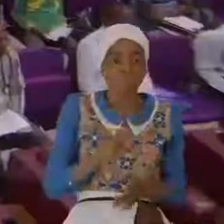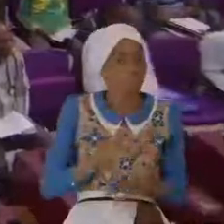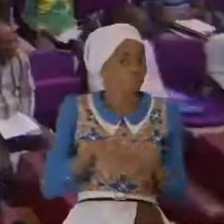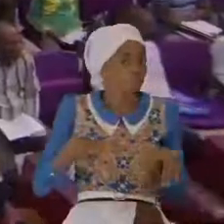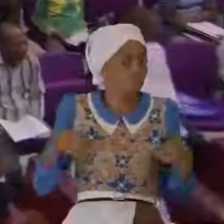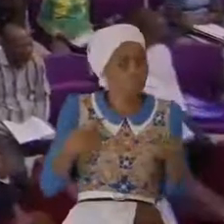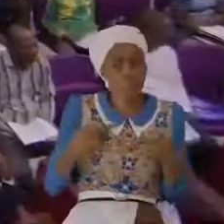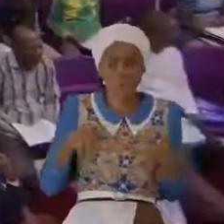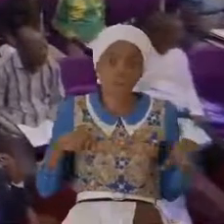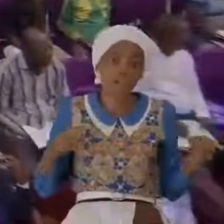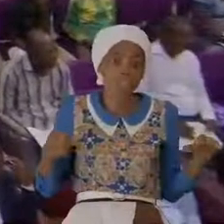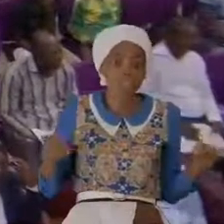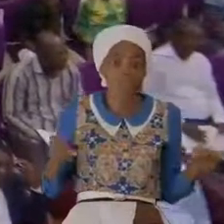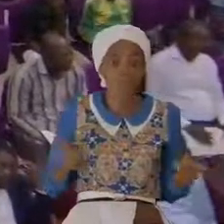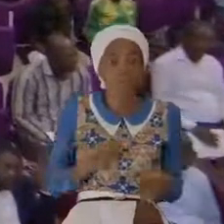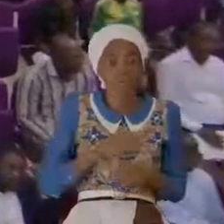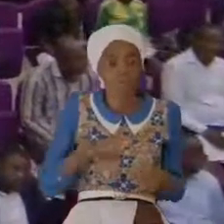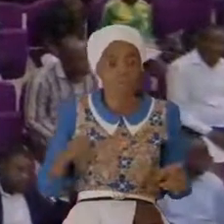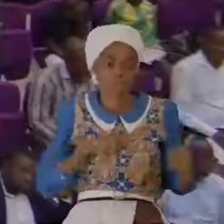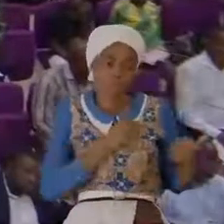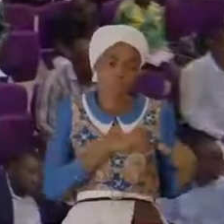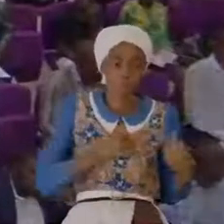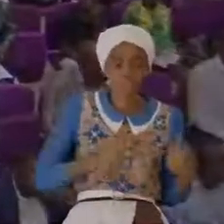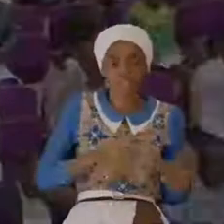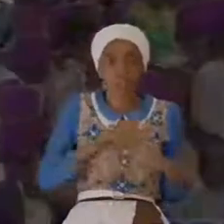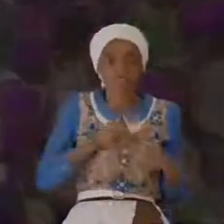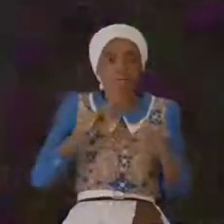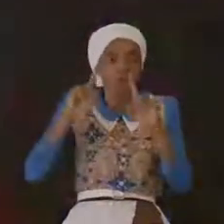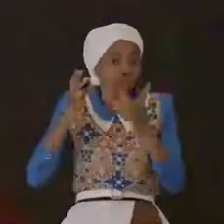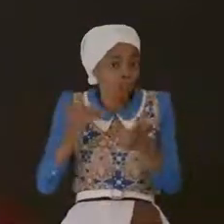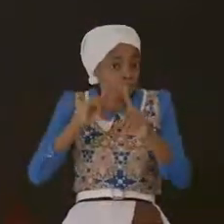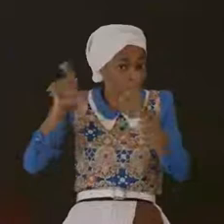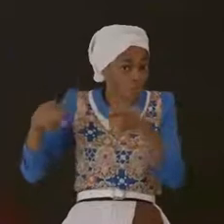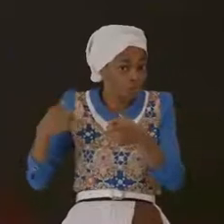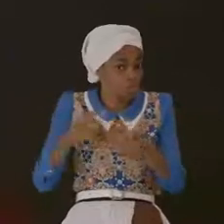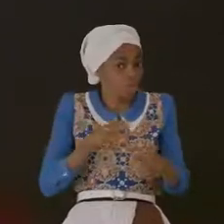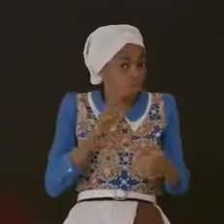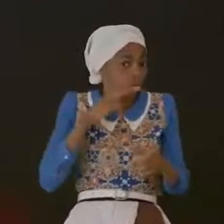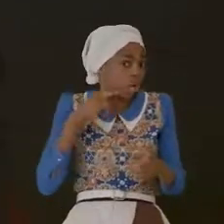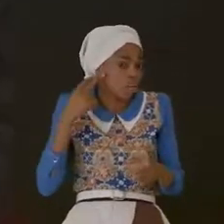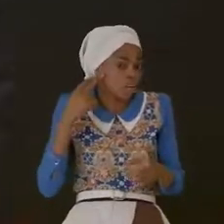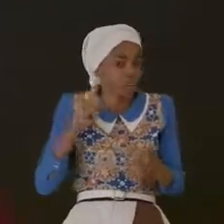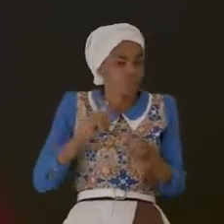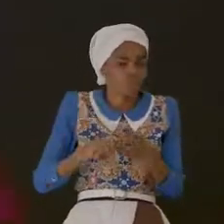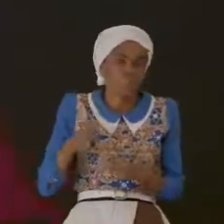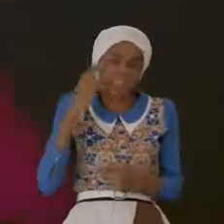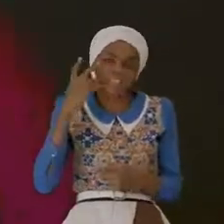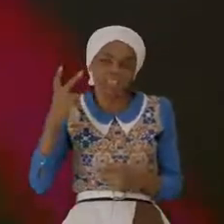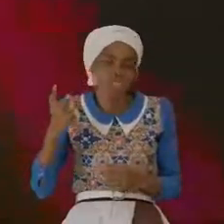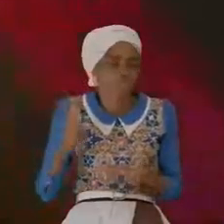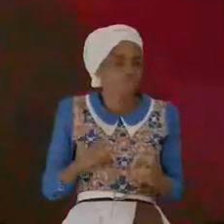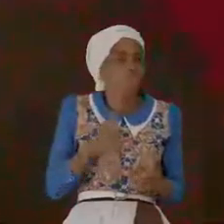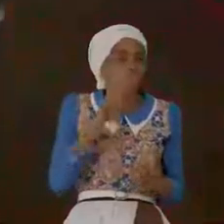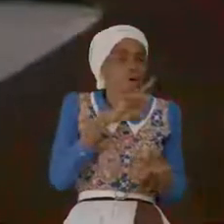pas les boîtes de nuit, mais je voudrais aller là-bas leur prêcher. Tu te séduis. Tu aimes le monde dans ton